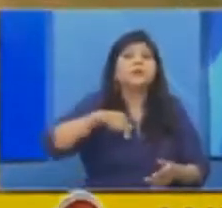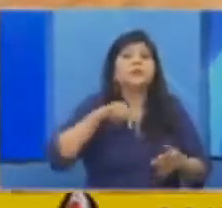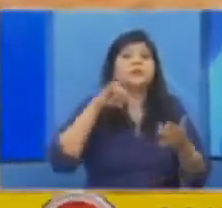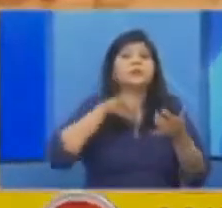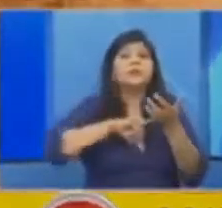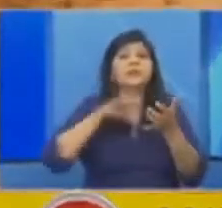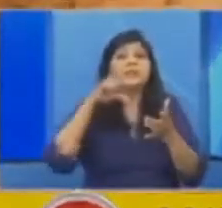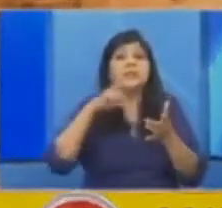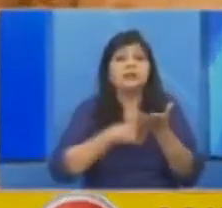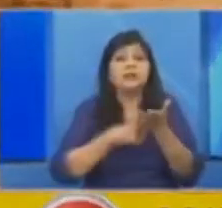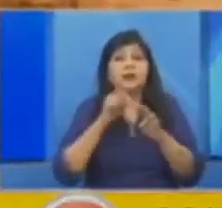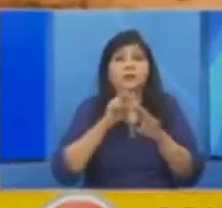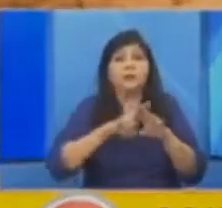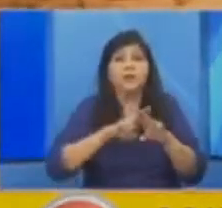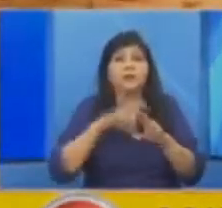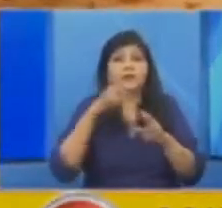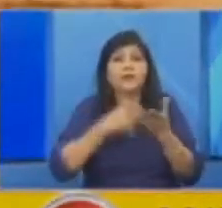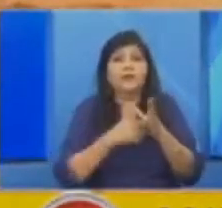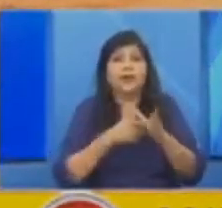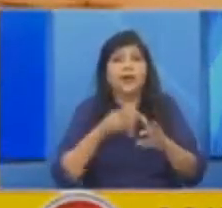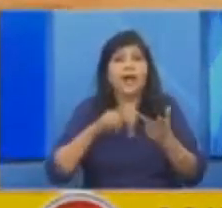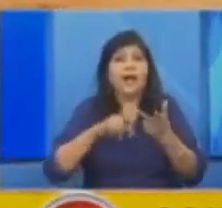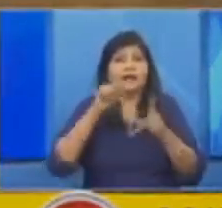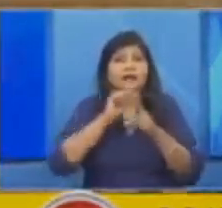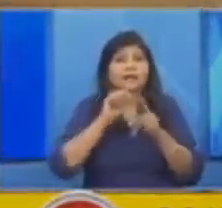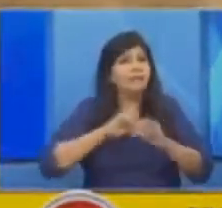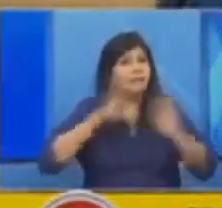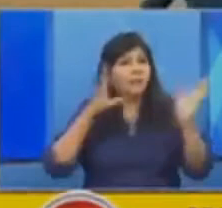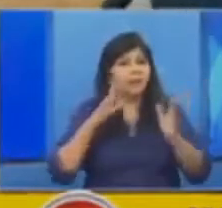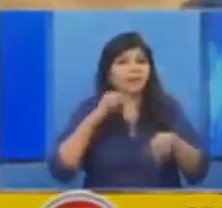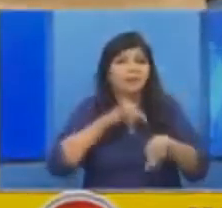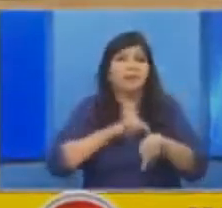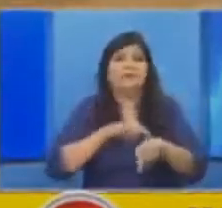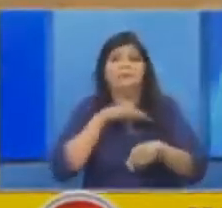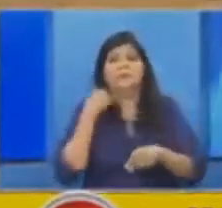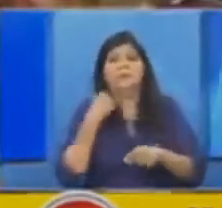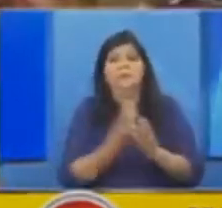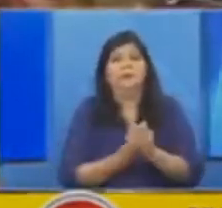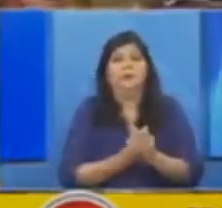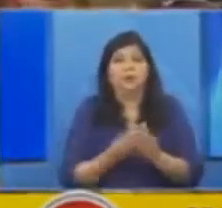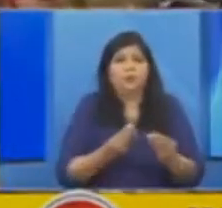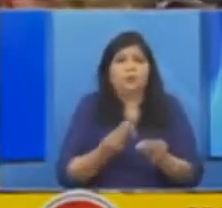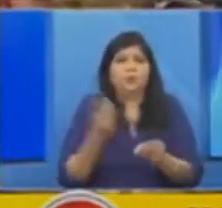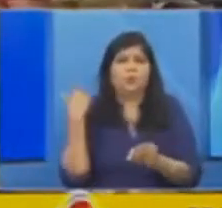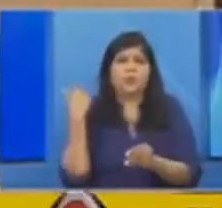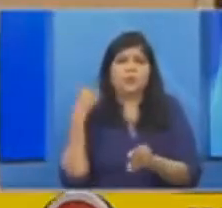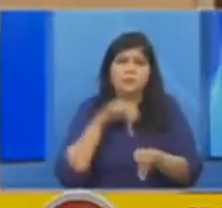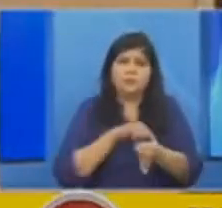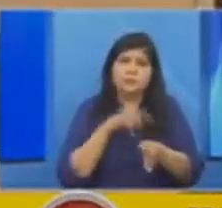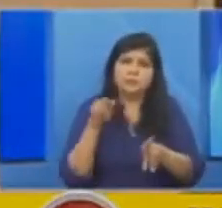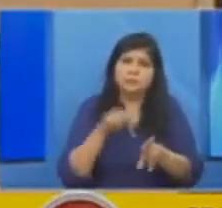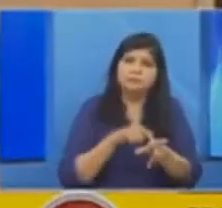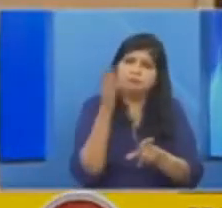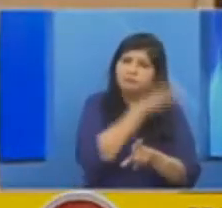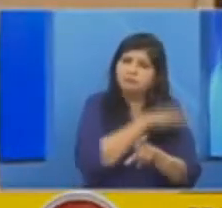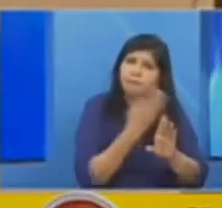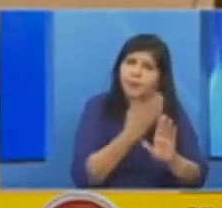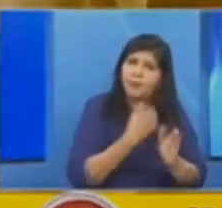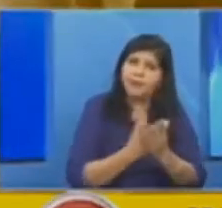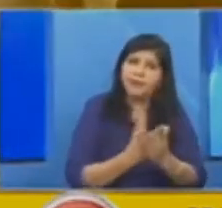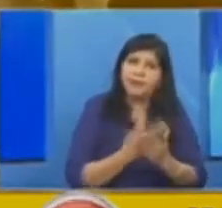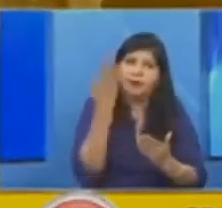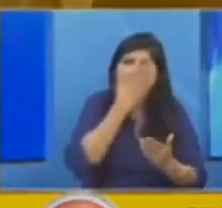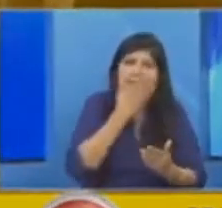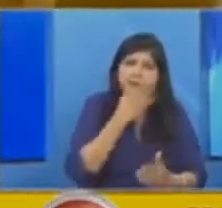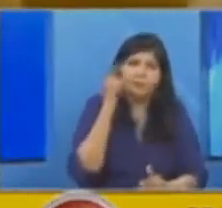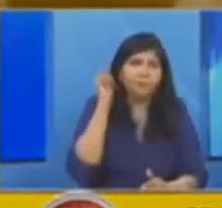क्रेकर भी आईडी ब्लास्ट में शहीद हो गया था कुछ दिन पहले ही आपने शायद टीवी